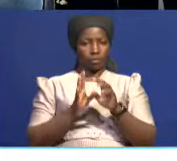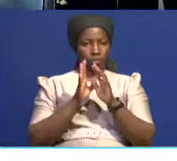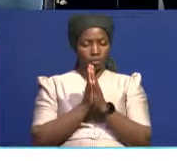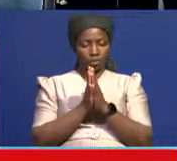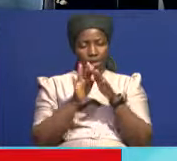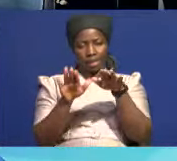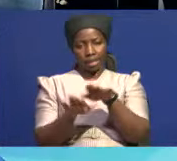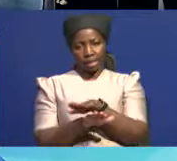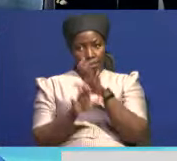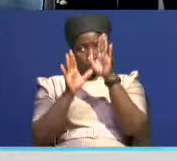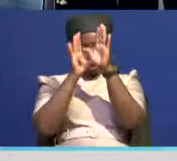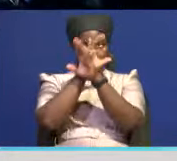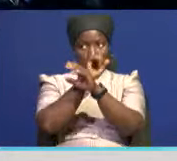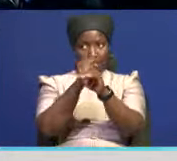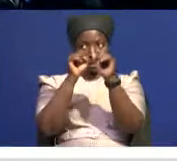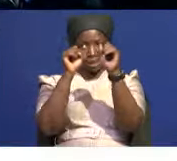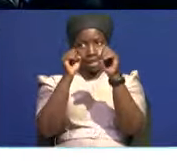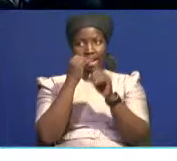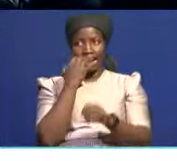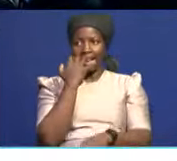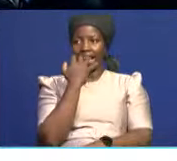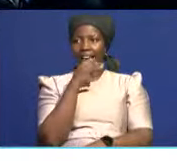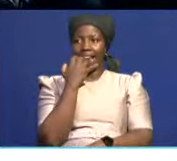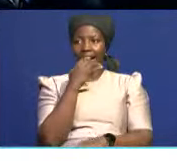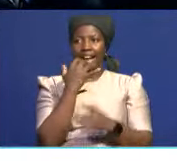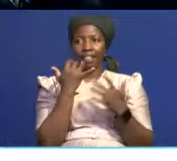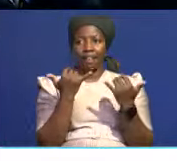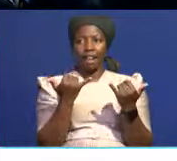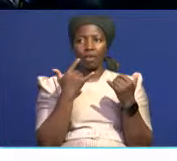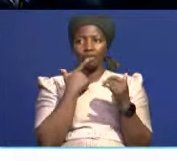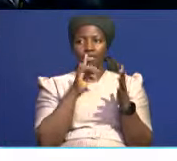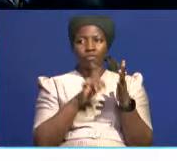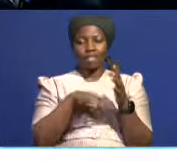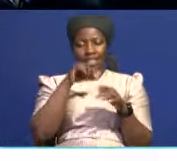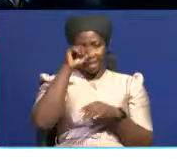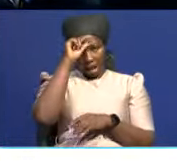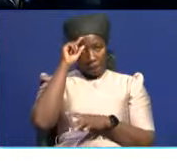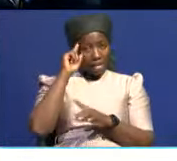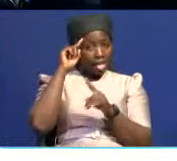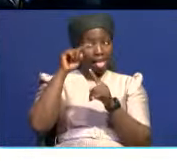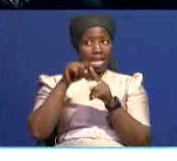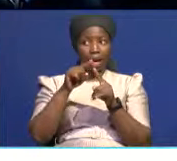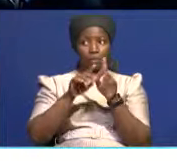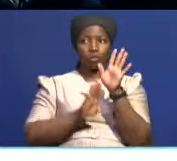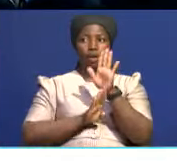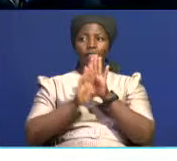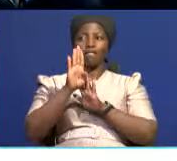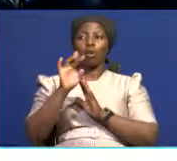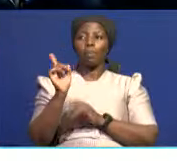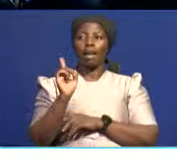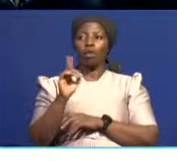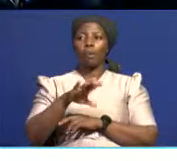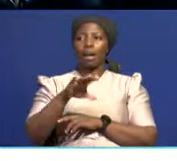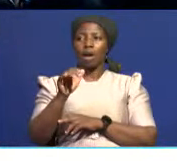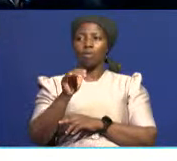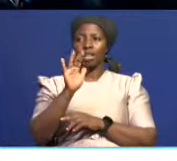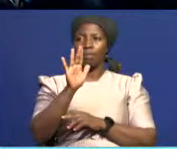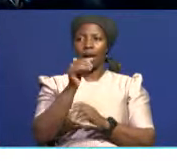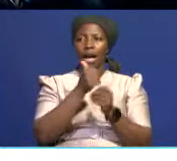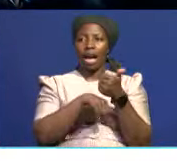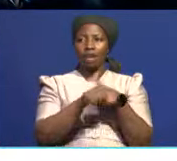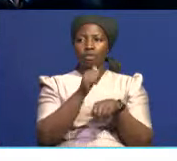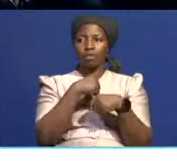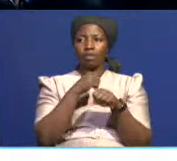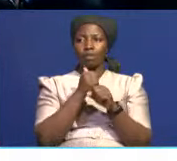na naibu rais Rigathi Gachagua sasa anasema serikali inapania kustawisha kaunti ya Nairobi katika juhudi zake za